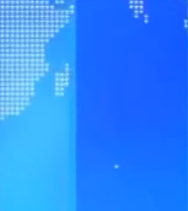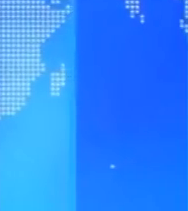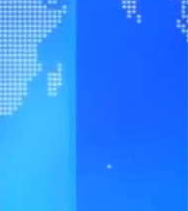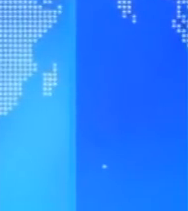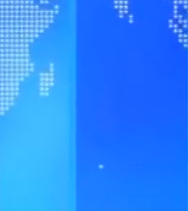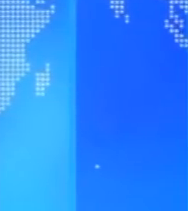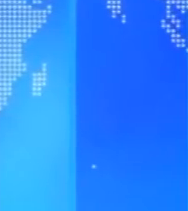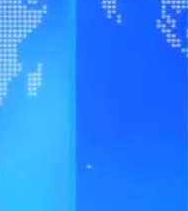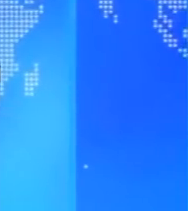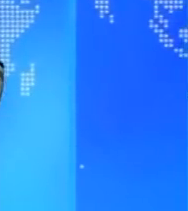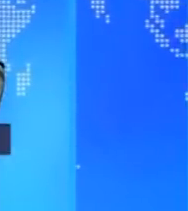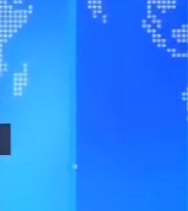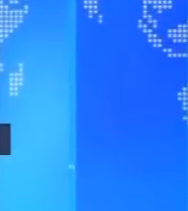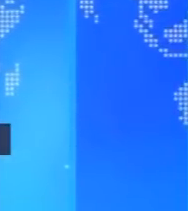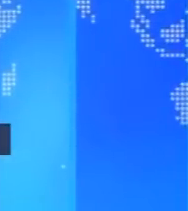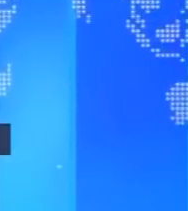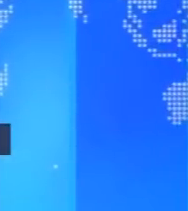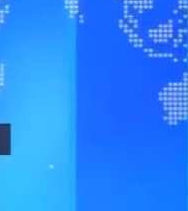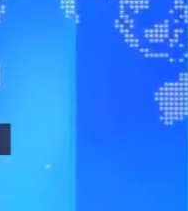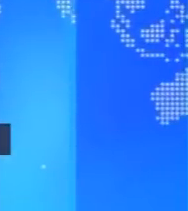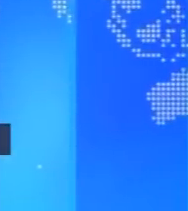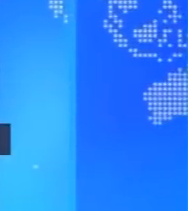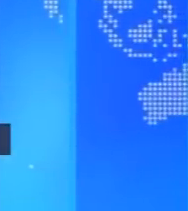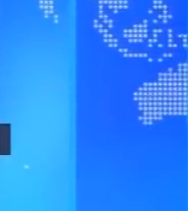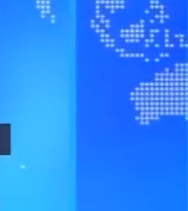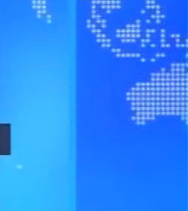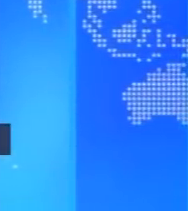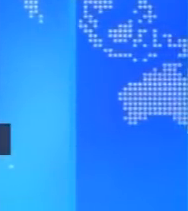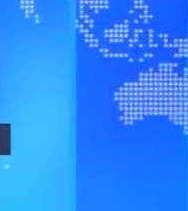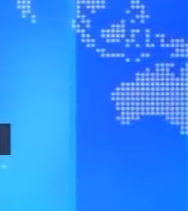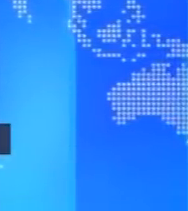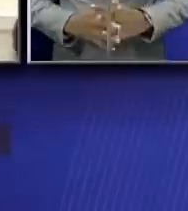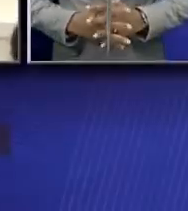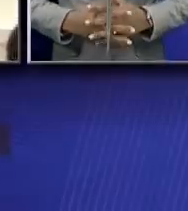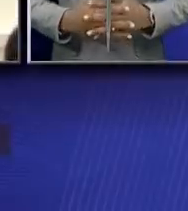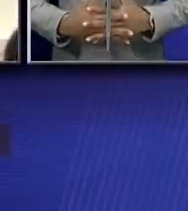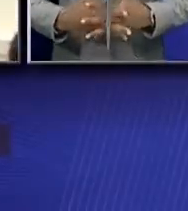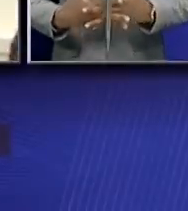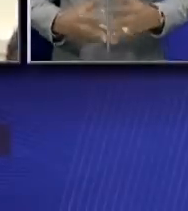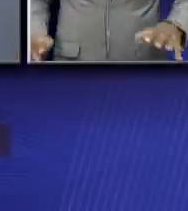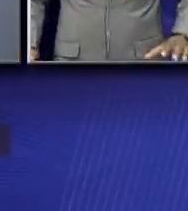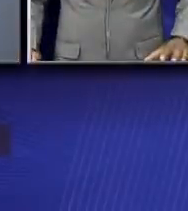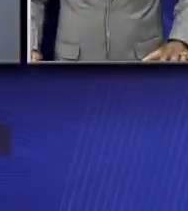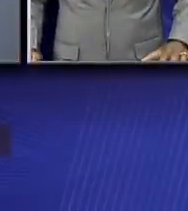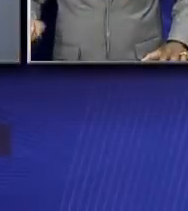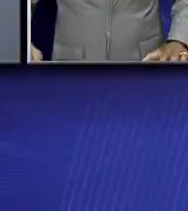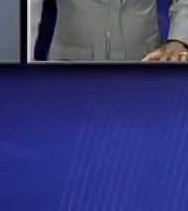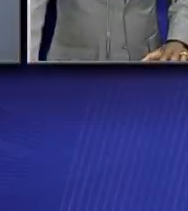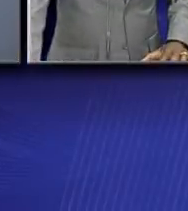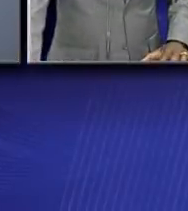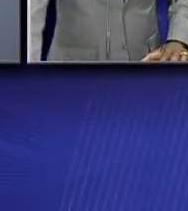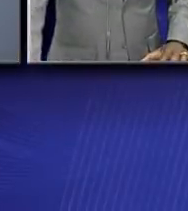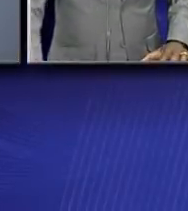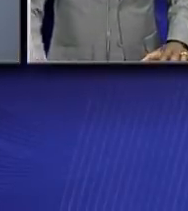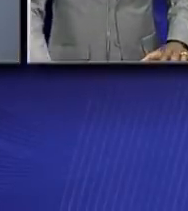Au sommaire de ce journal, l'actualité reste dominée par la prise de la première dose du vaccin contre la Covid-19 par